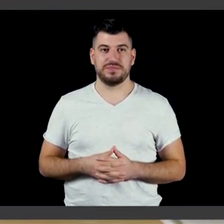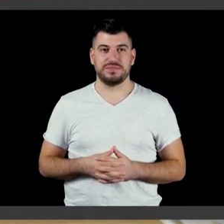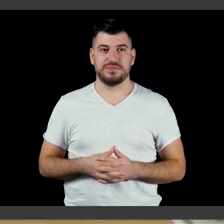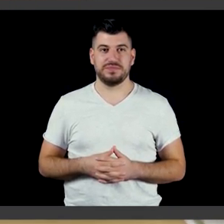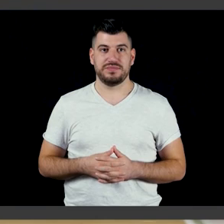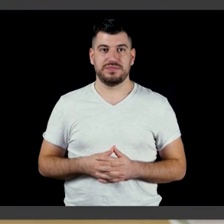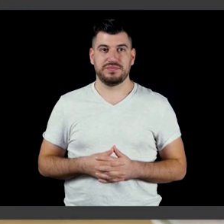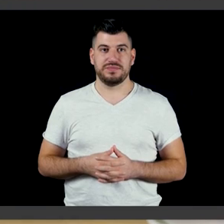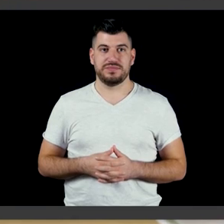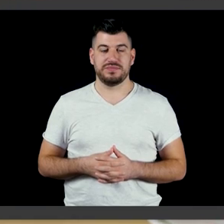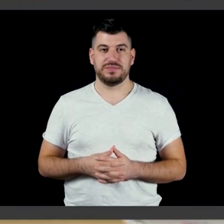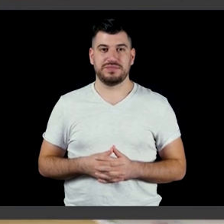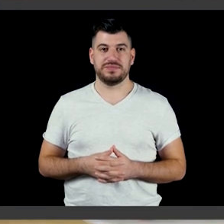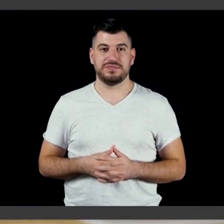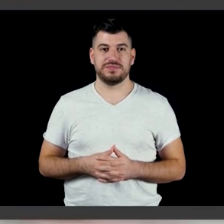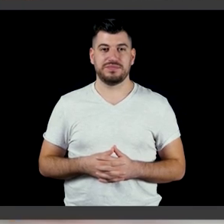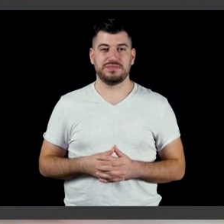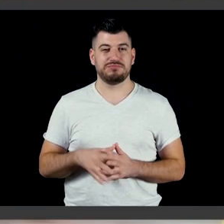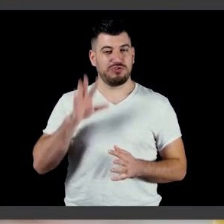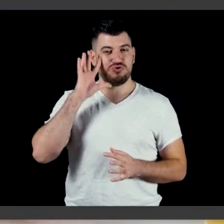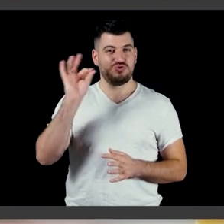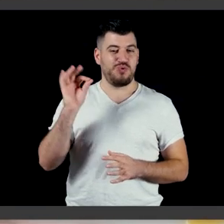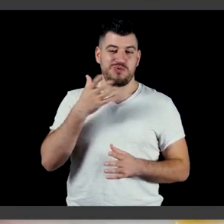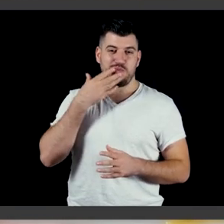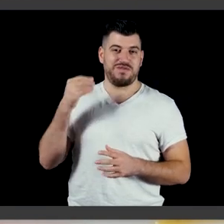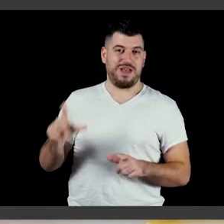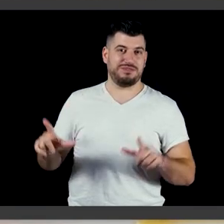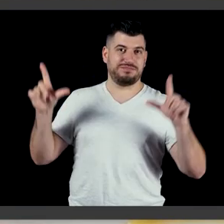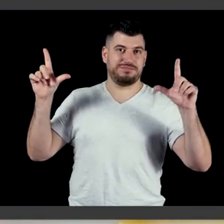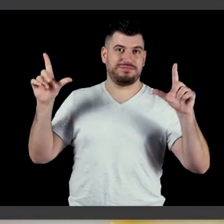Θα βάλω πάνω για ντεκοράκι.